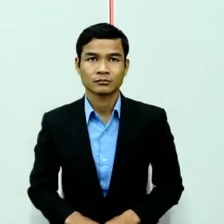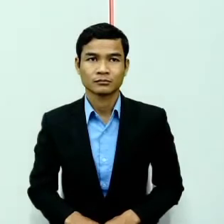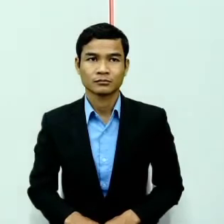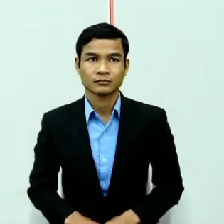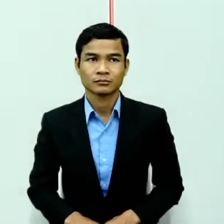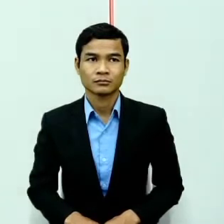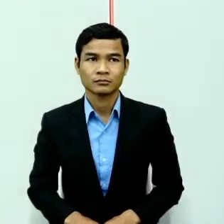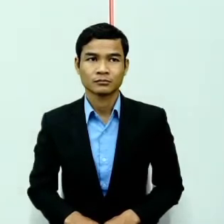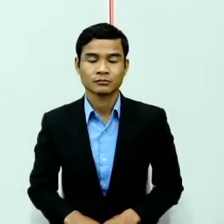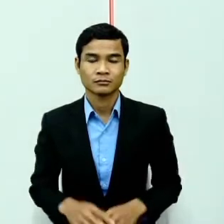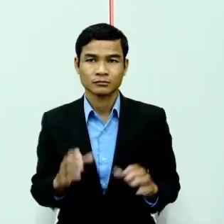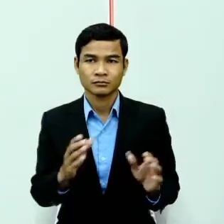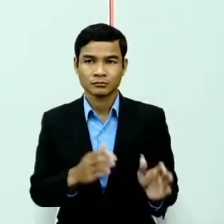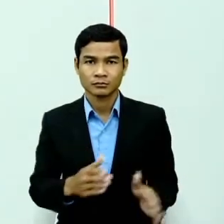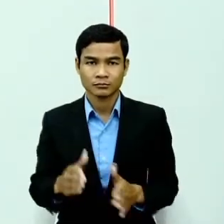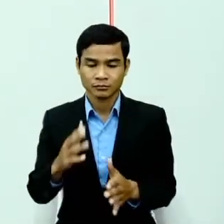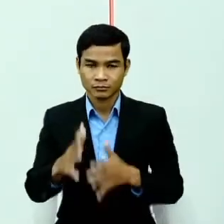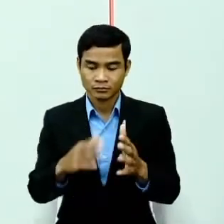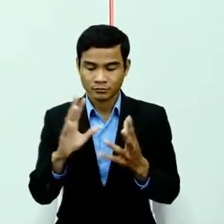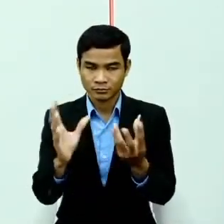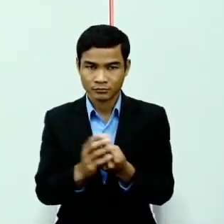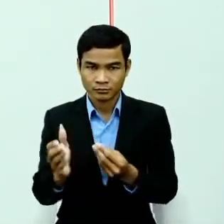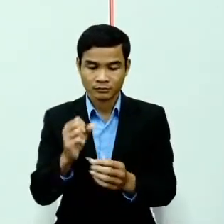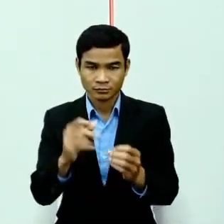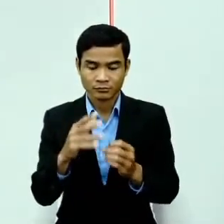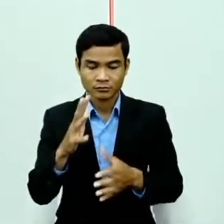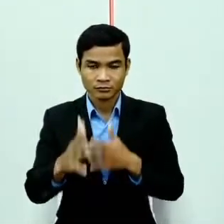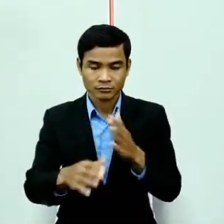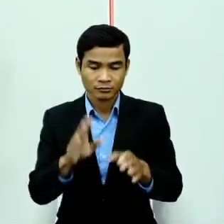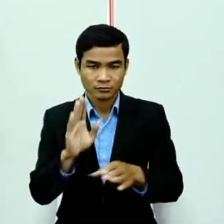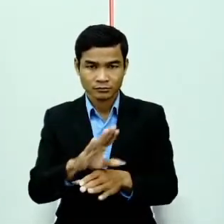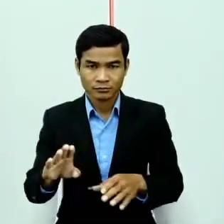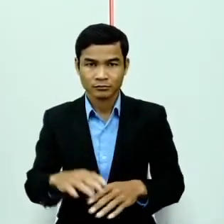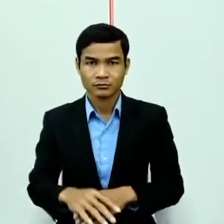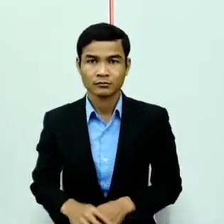chà trim ăn từng ọc nía chấp đam ăn chấp đam